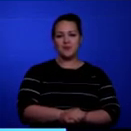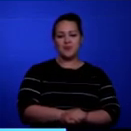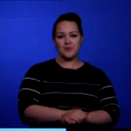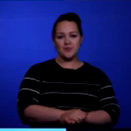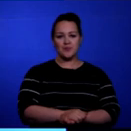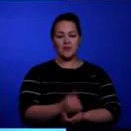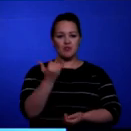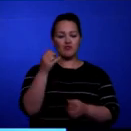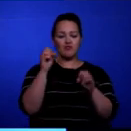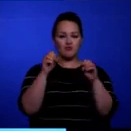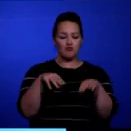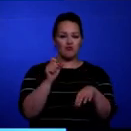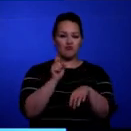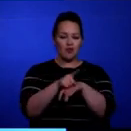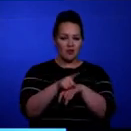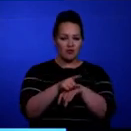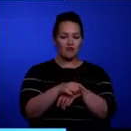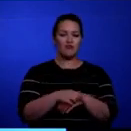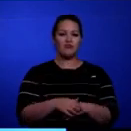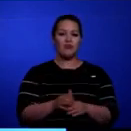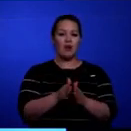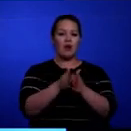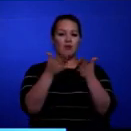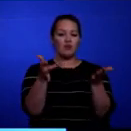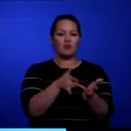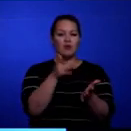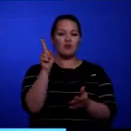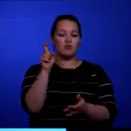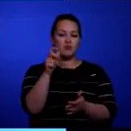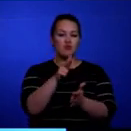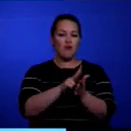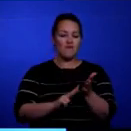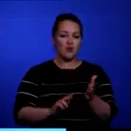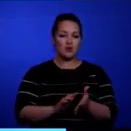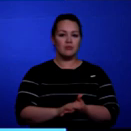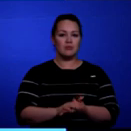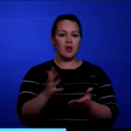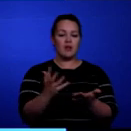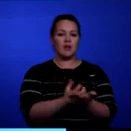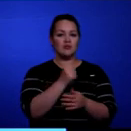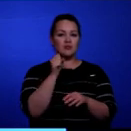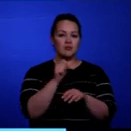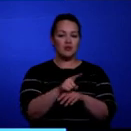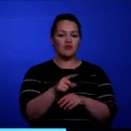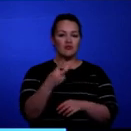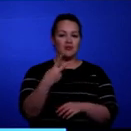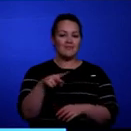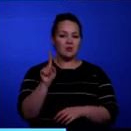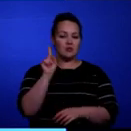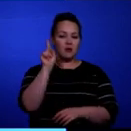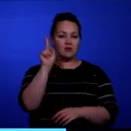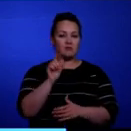вам решить задачу откройте пожалуйста страницу 180 найдите задачу 21